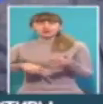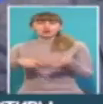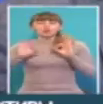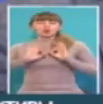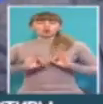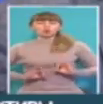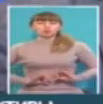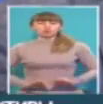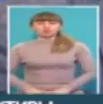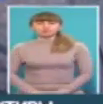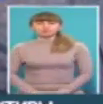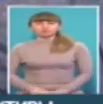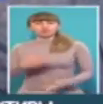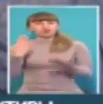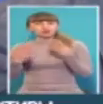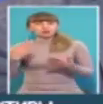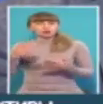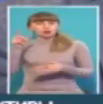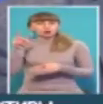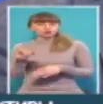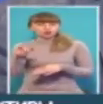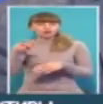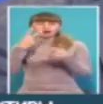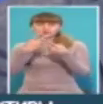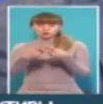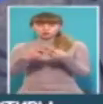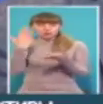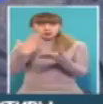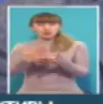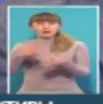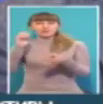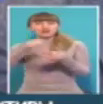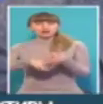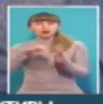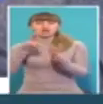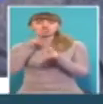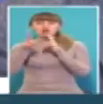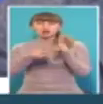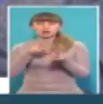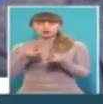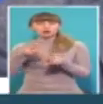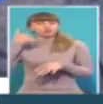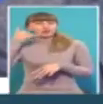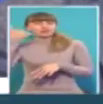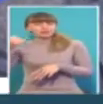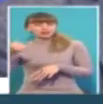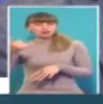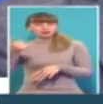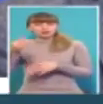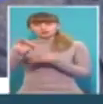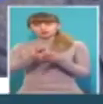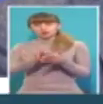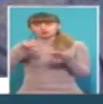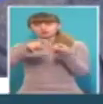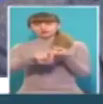есть напрямую вот, осужденный, если появился повод для жалобы, обращения, просто без набора цифр поднимает трубку и обращаться.